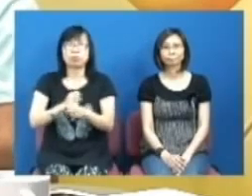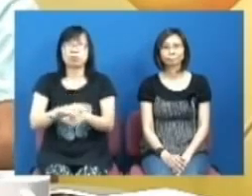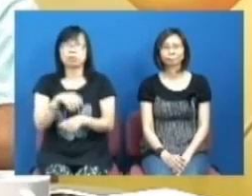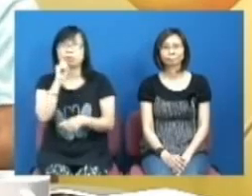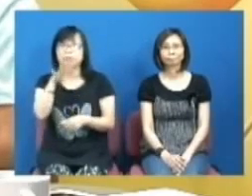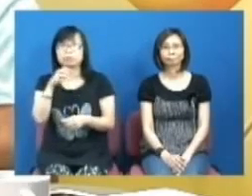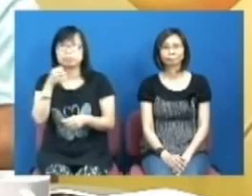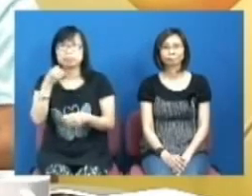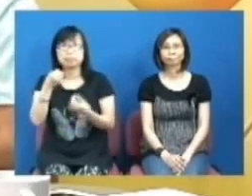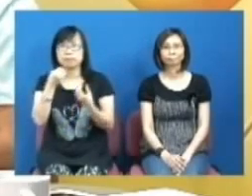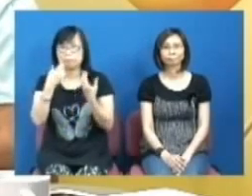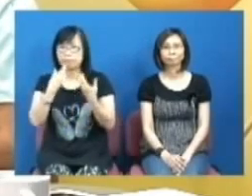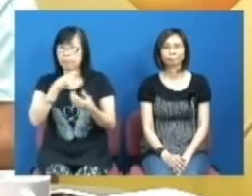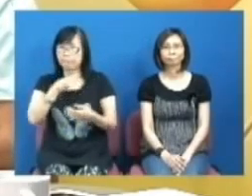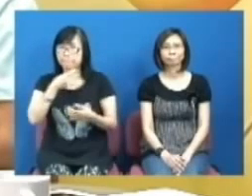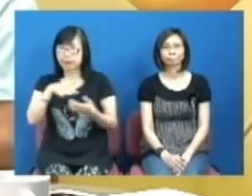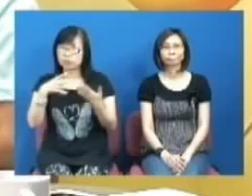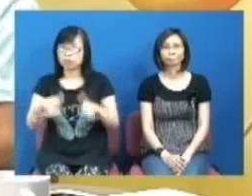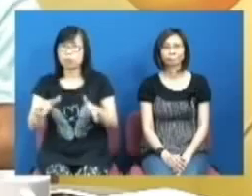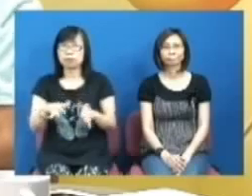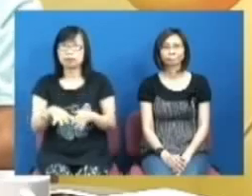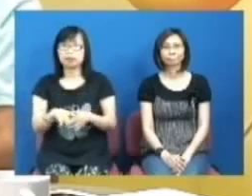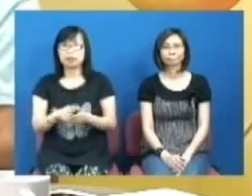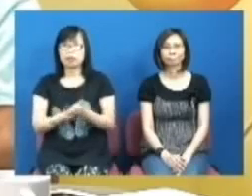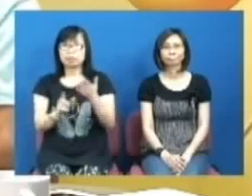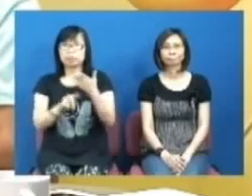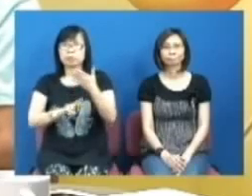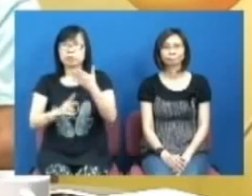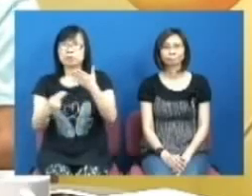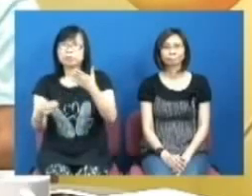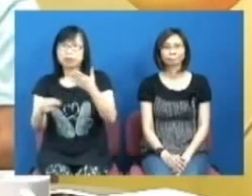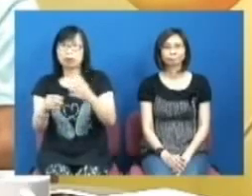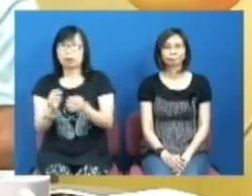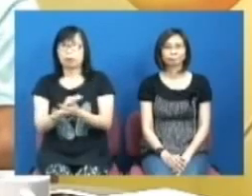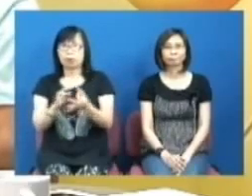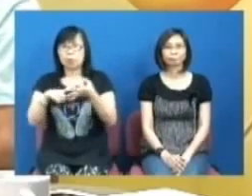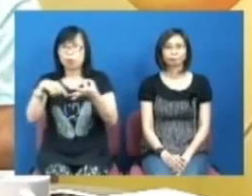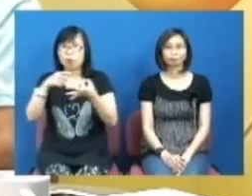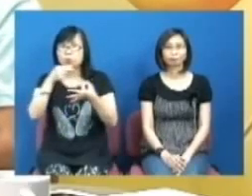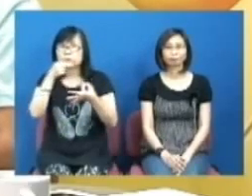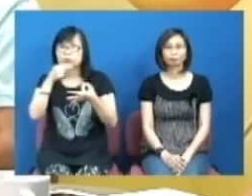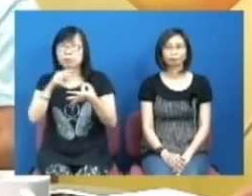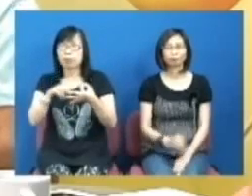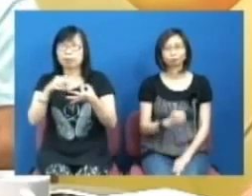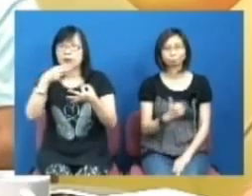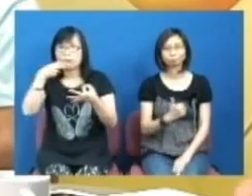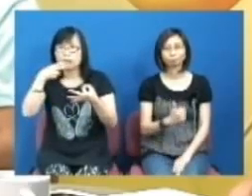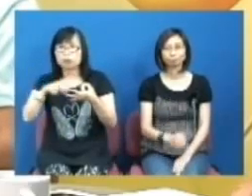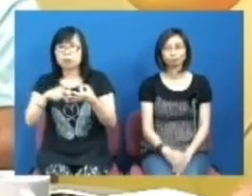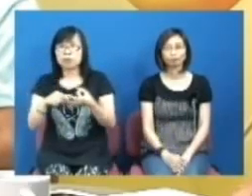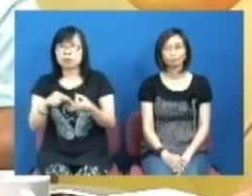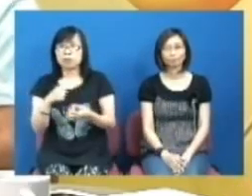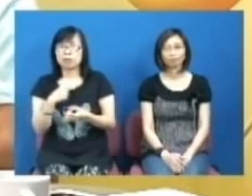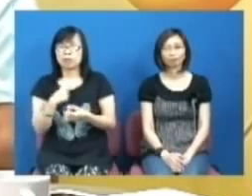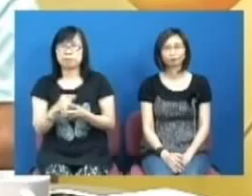咁呢個5月17日啊，林鄭就話即係要改啦，就有個建議拎嚟俾